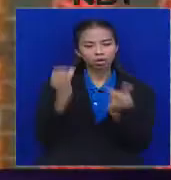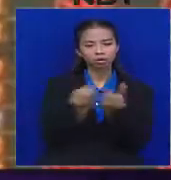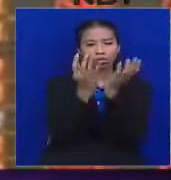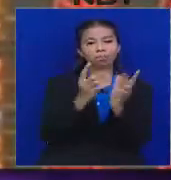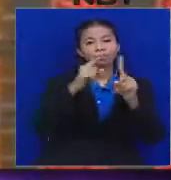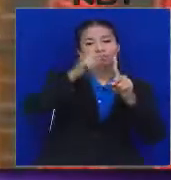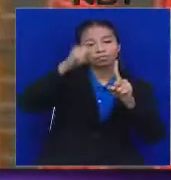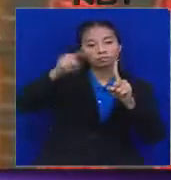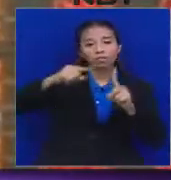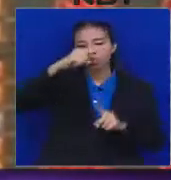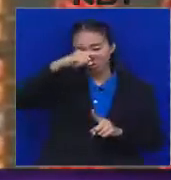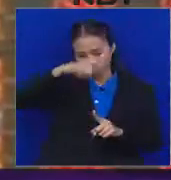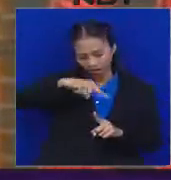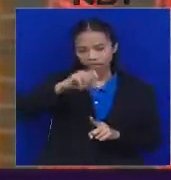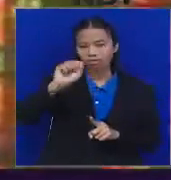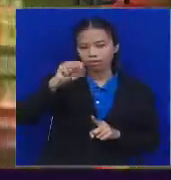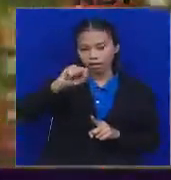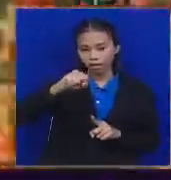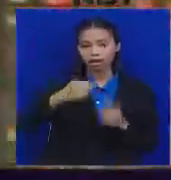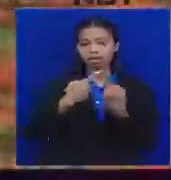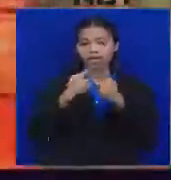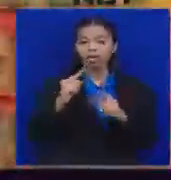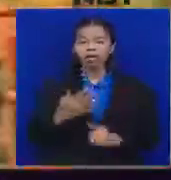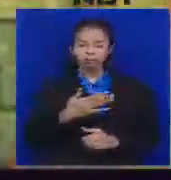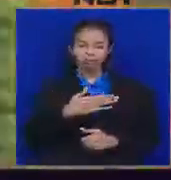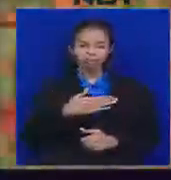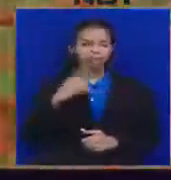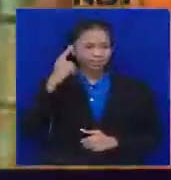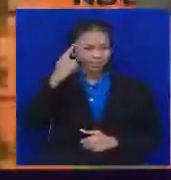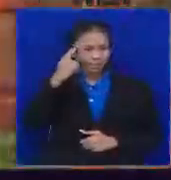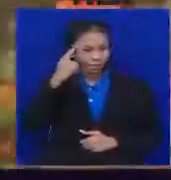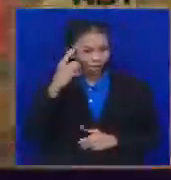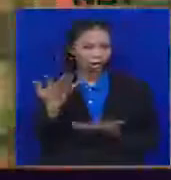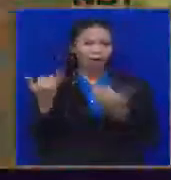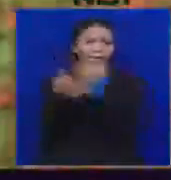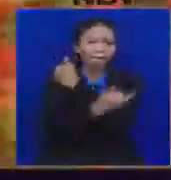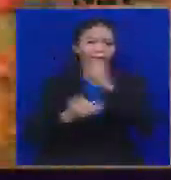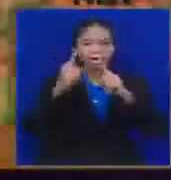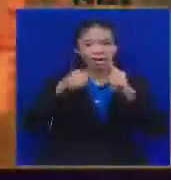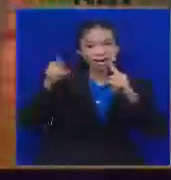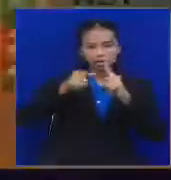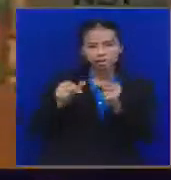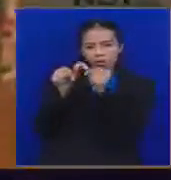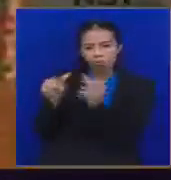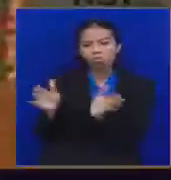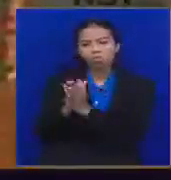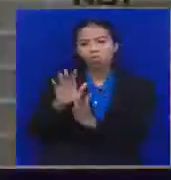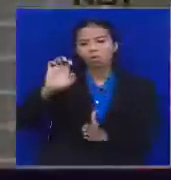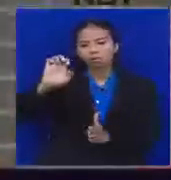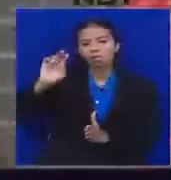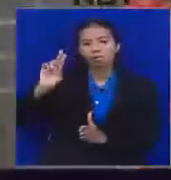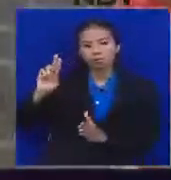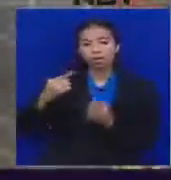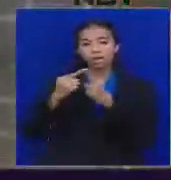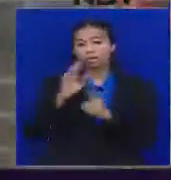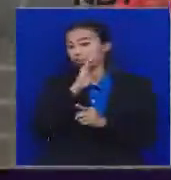ในวันนี้ให้ผันผวนด้วยเช่นกันแต่ส่วนตัวยังเชื่อว่าอังกฤษยังเป็นสมาชิก EU ต่อไปแต่หากผลประชามติออ